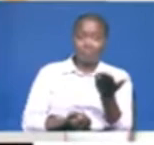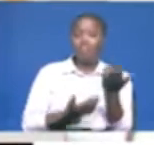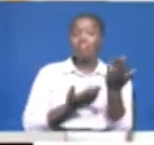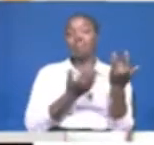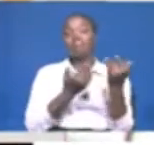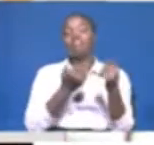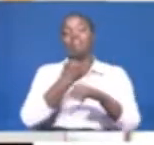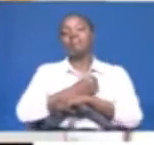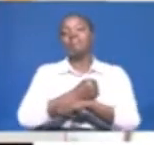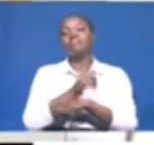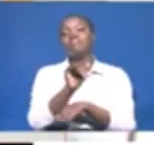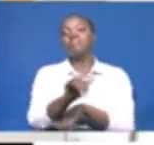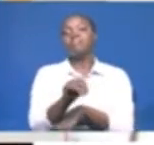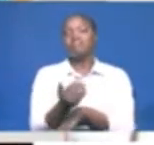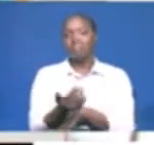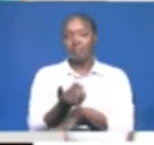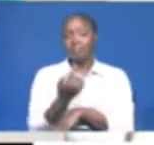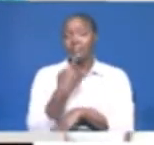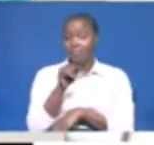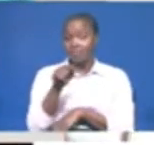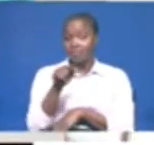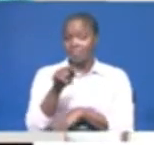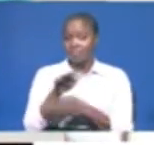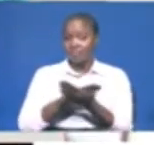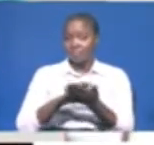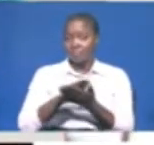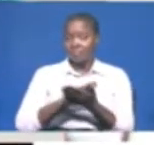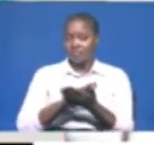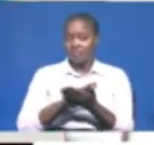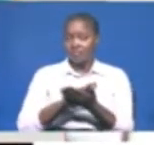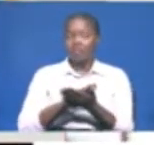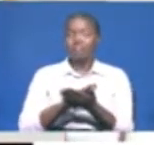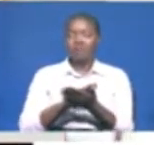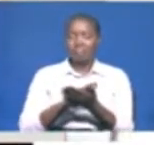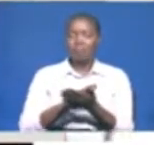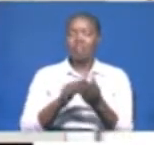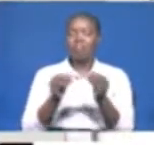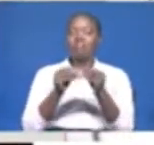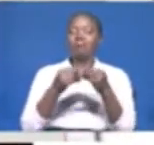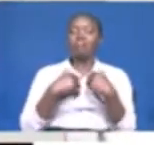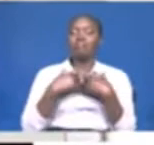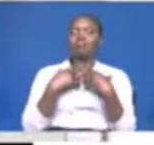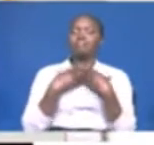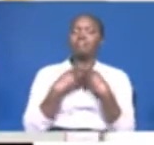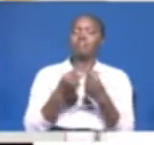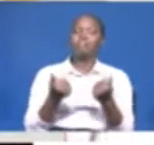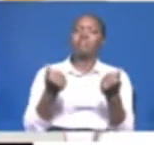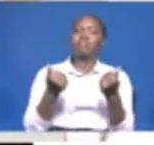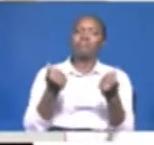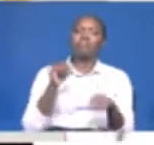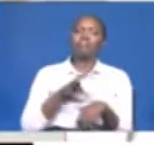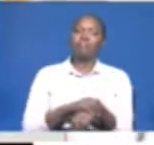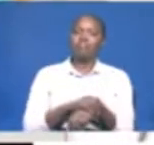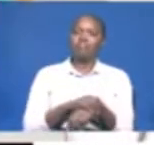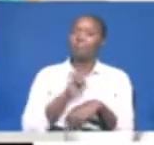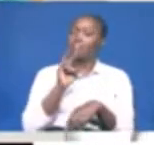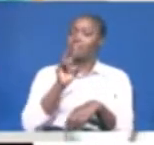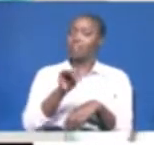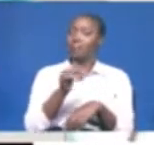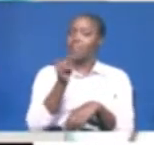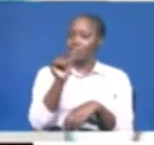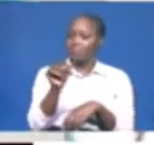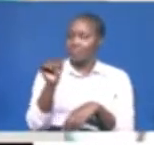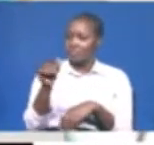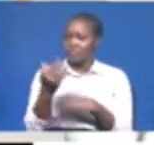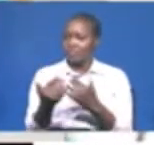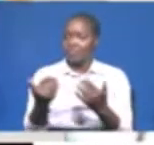shuleni. Kwa hivyo kwa msingi huu tumefanya mkutano kama huu ili kuweza kupata suluhisho, ili tuone kwamba kila mtoto amepata